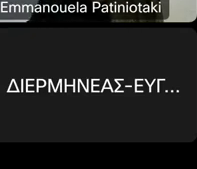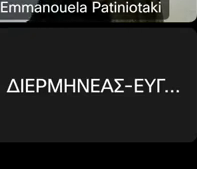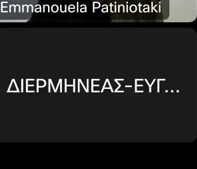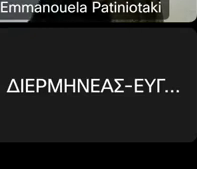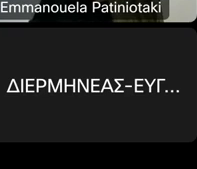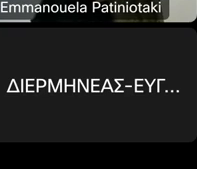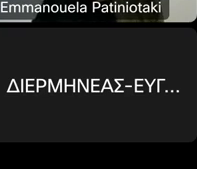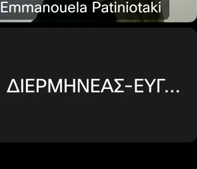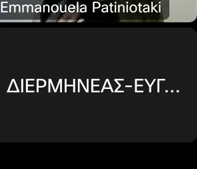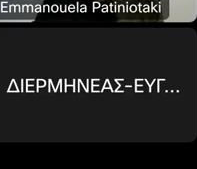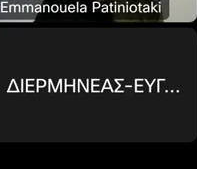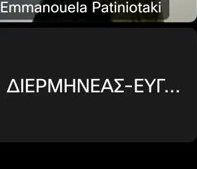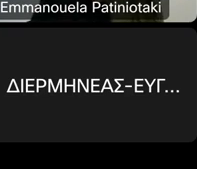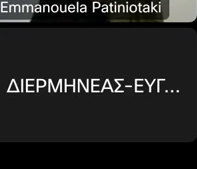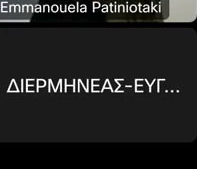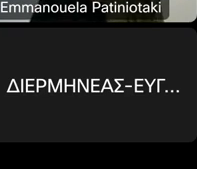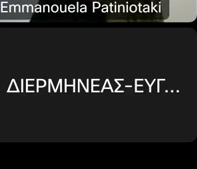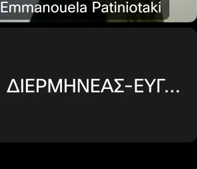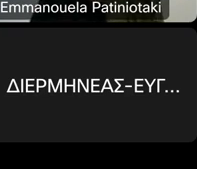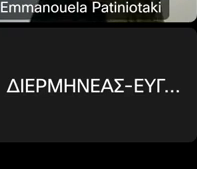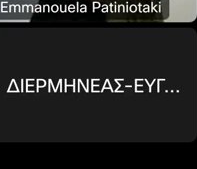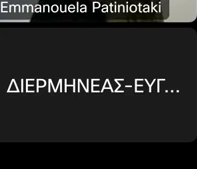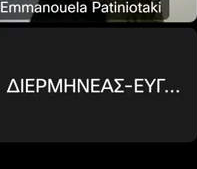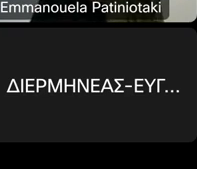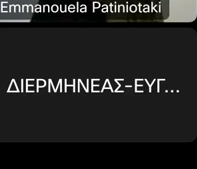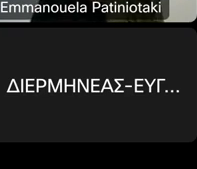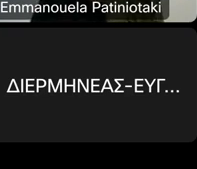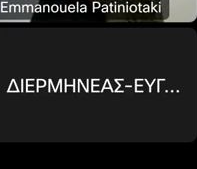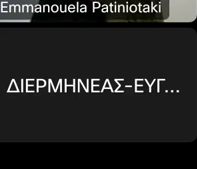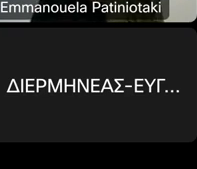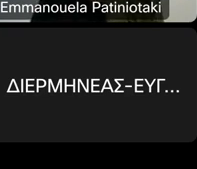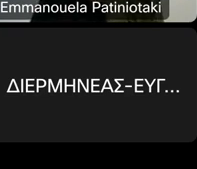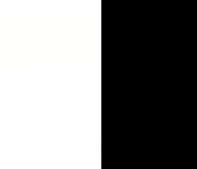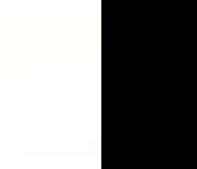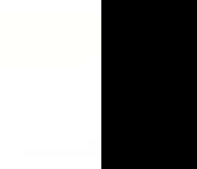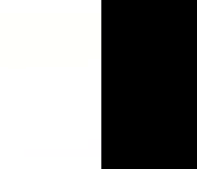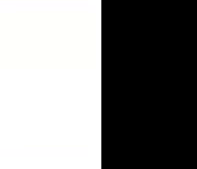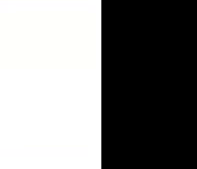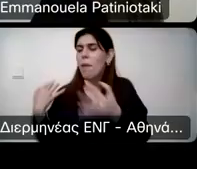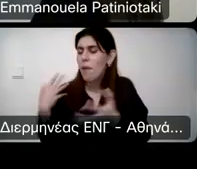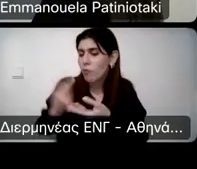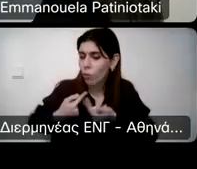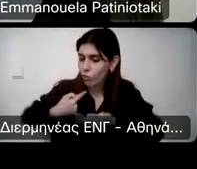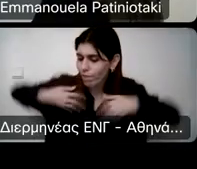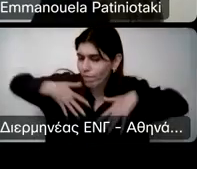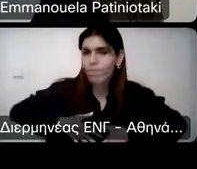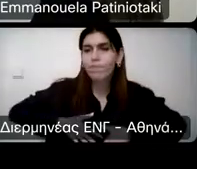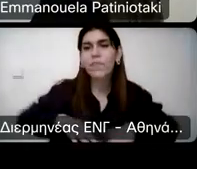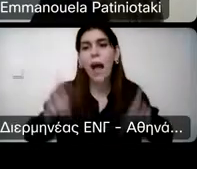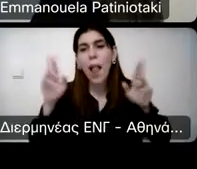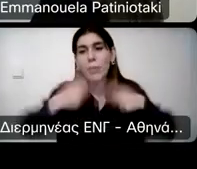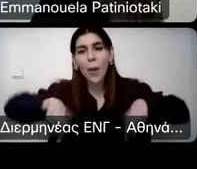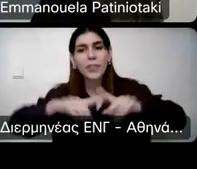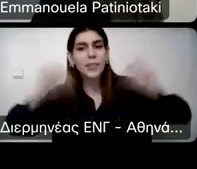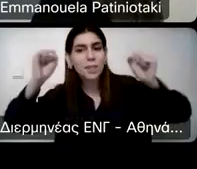Προτιμώ να σας τα πω από την εμπειρία μου και όχι να τα διαβάσω. Ελπίζω να είστε εντάξει με αυτό.